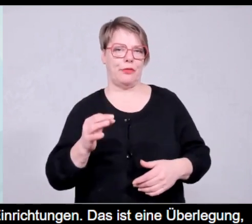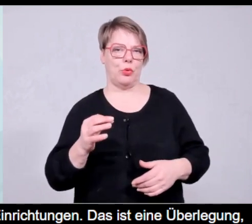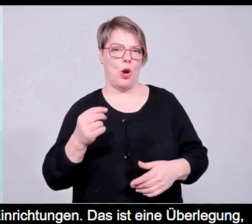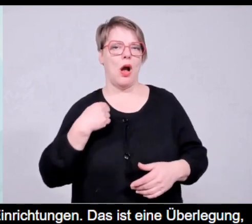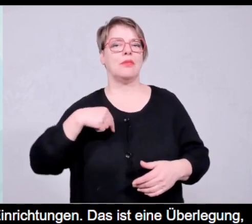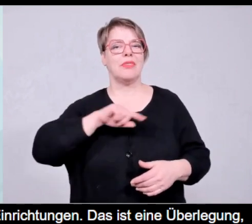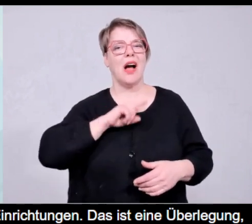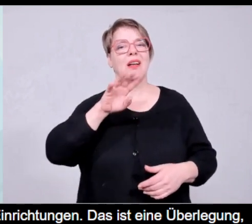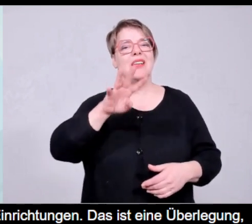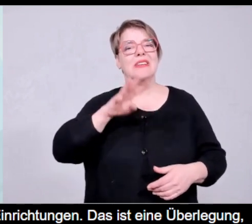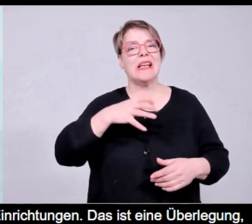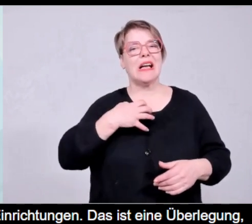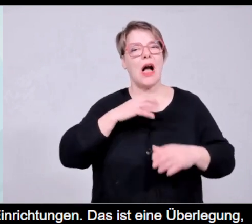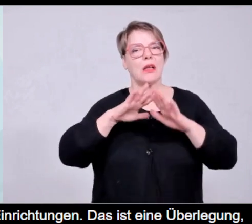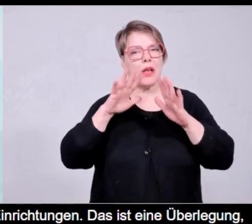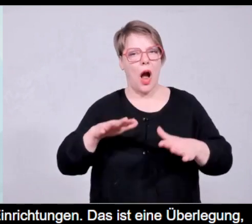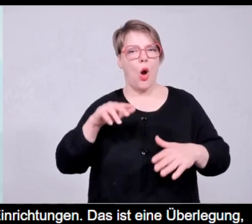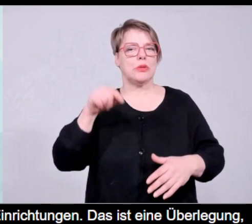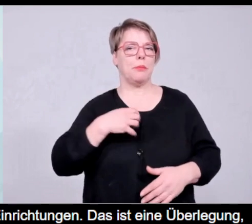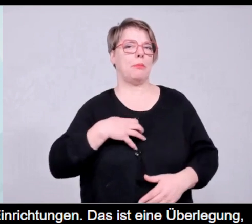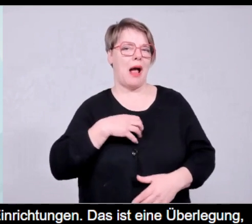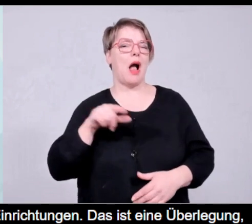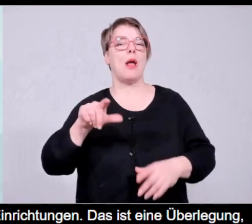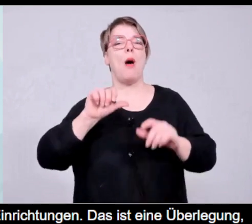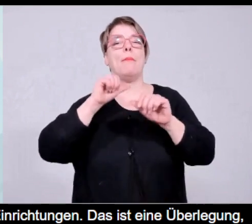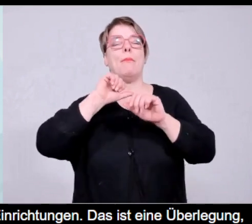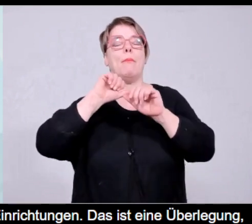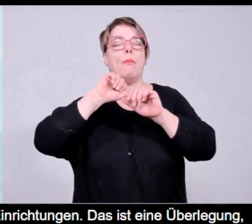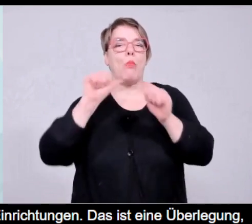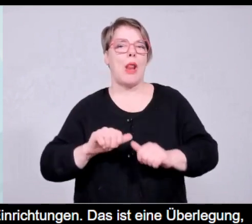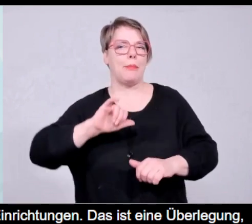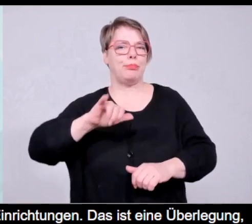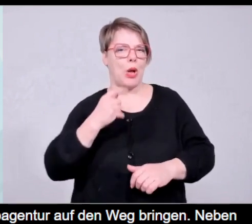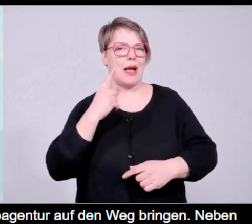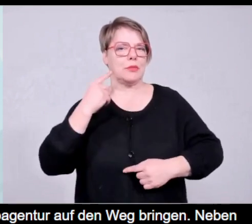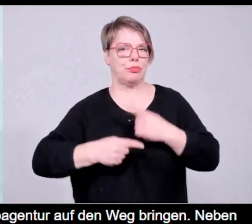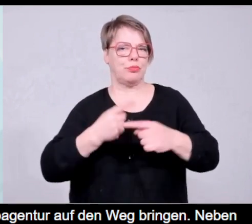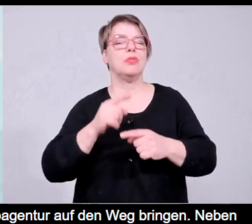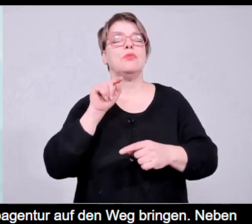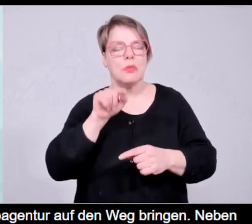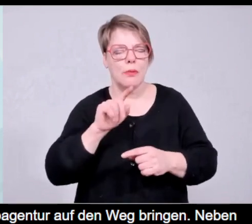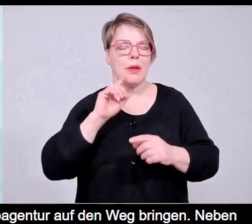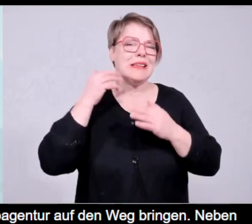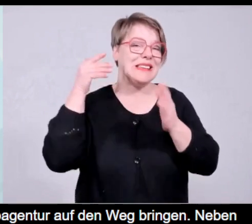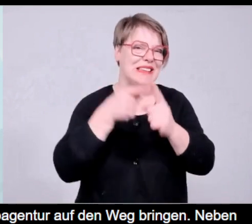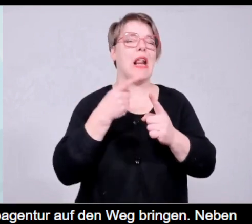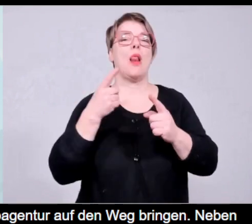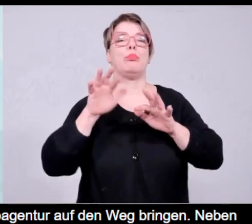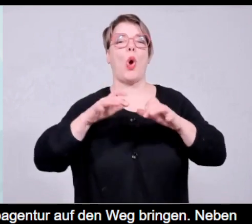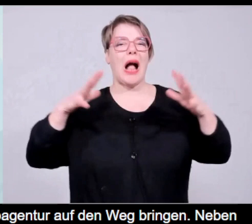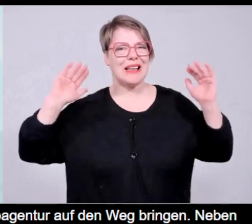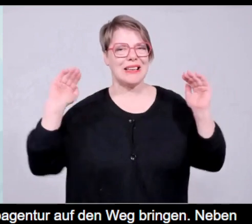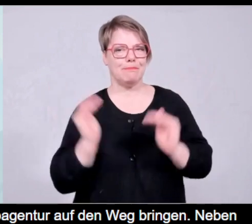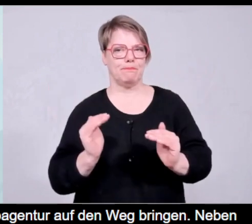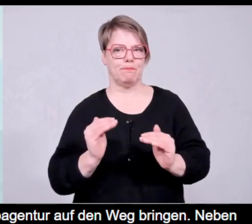Vorschriften können eingespart werden, wo können Dinge zurückgenommen werden. Das hat auch was damit zu tun mit Haftungsfragen, Schadensersatz